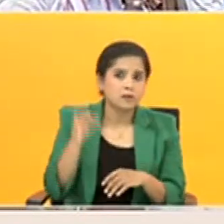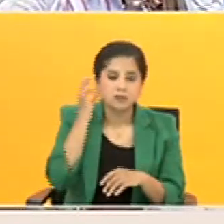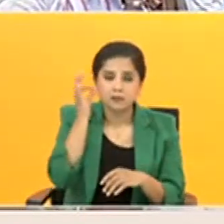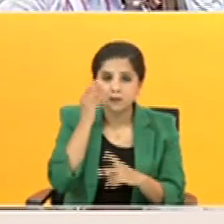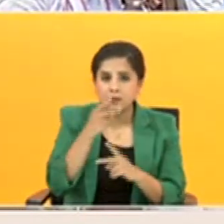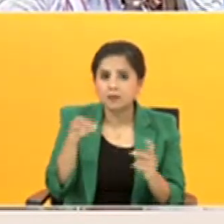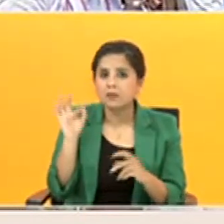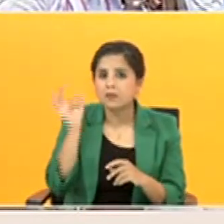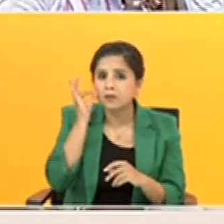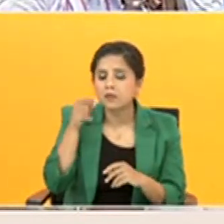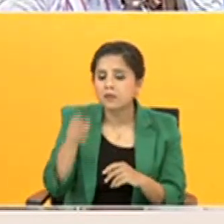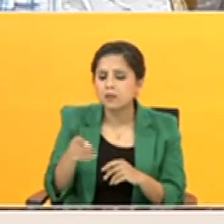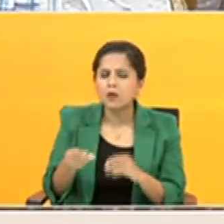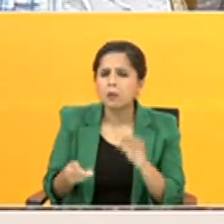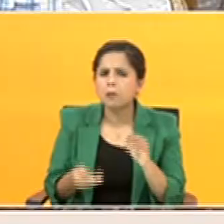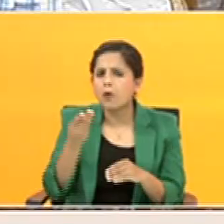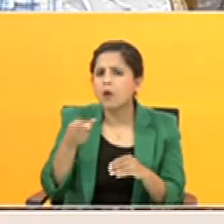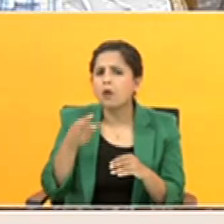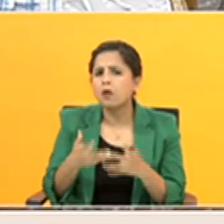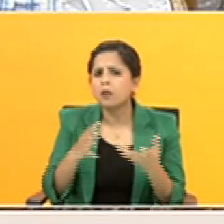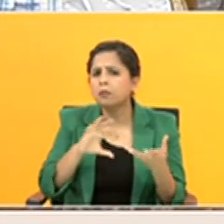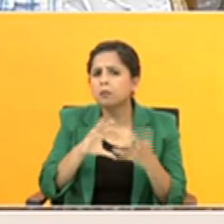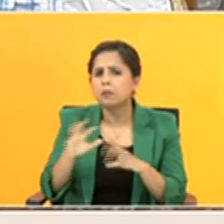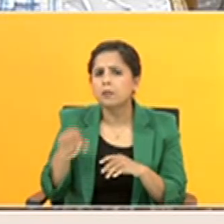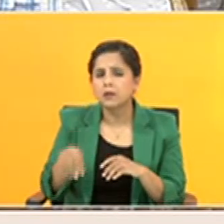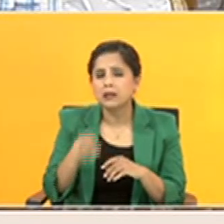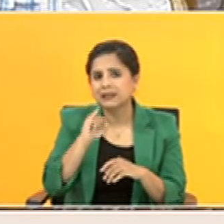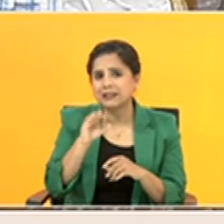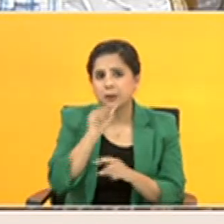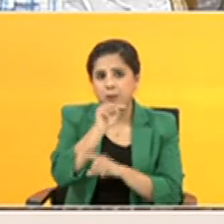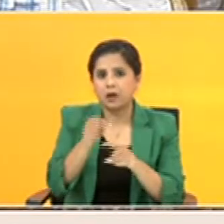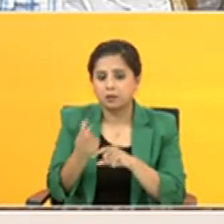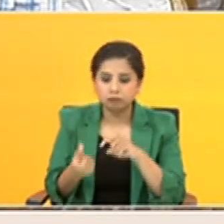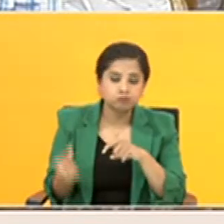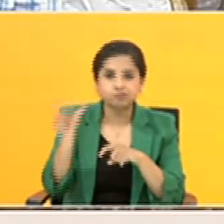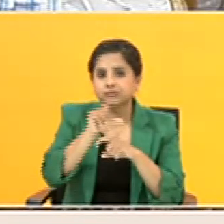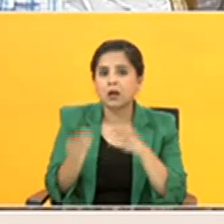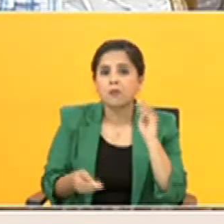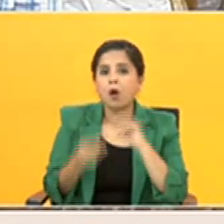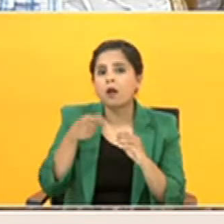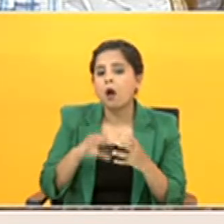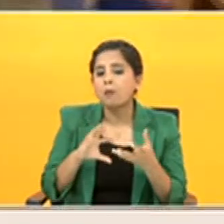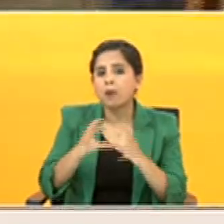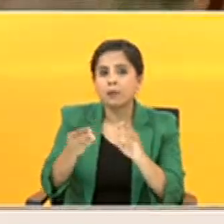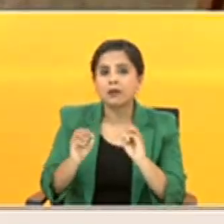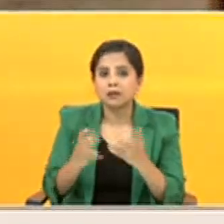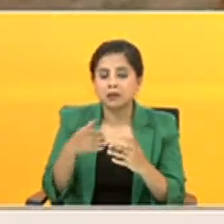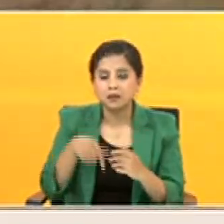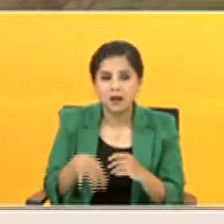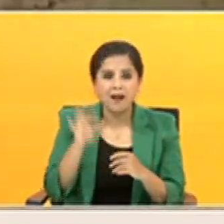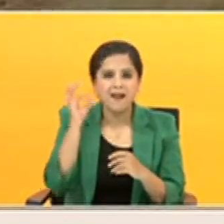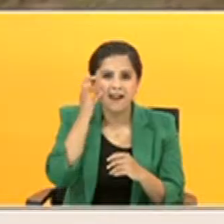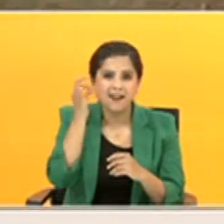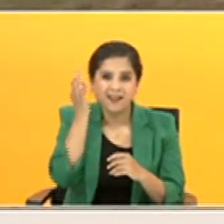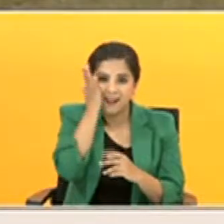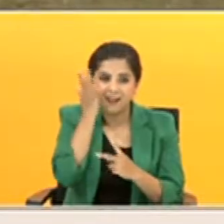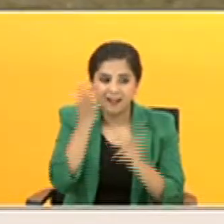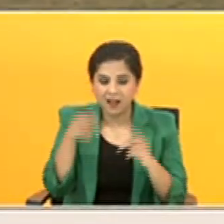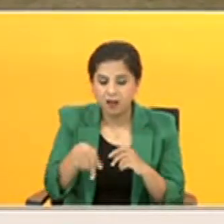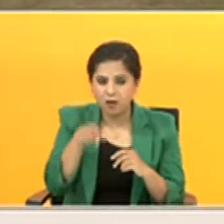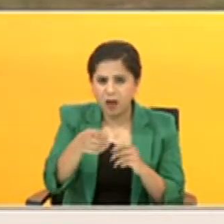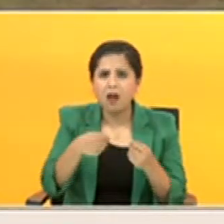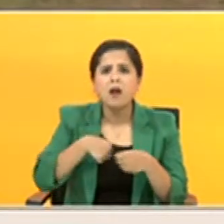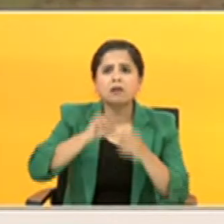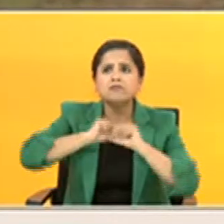शहद उत्पादन में करीब 60% की बढ़ोतरी हुई है। हम हनी प्रोडक्शन और